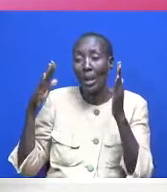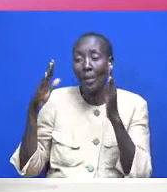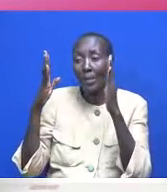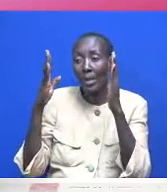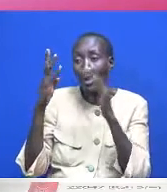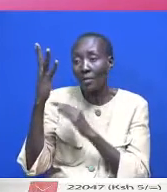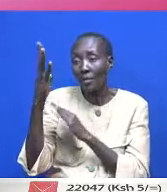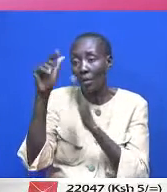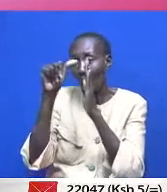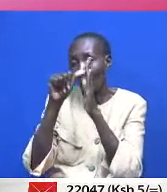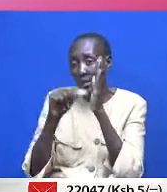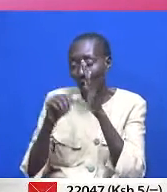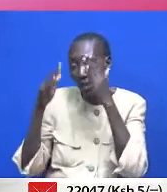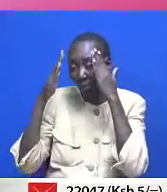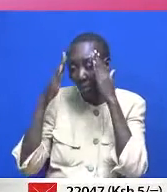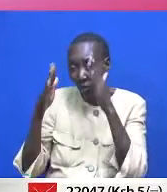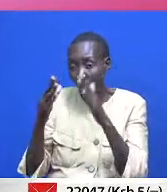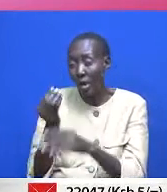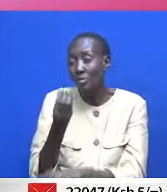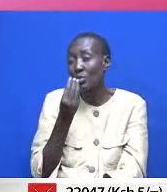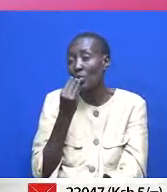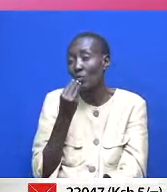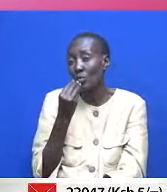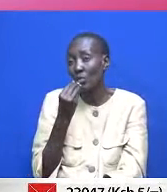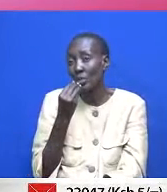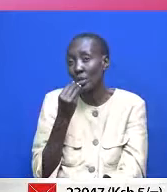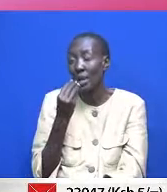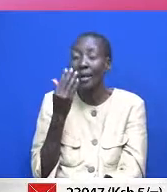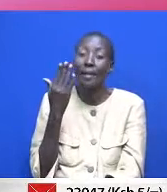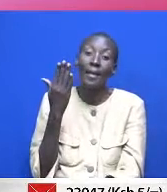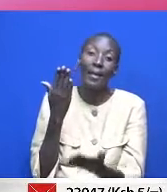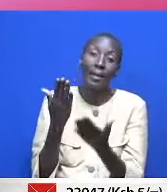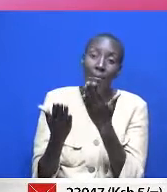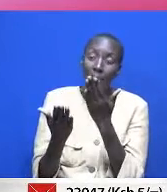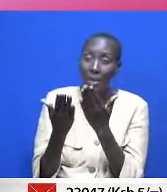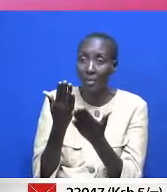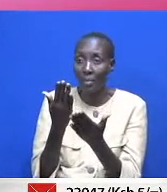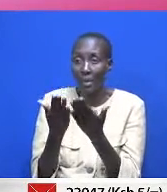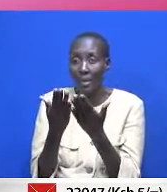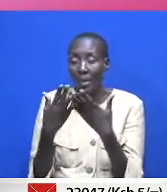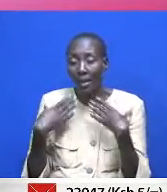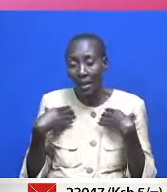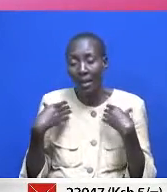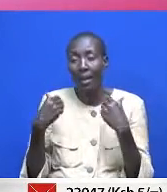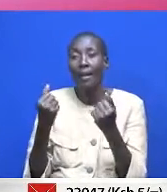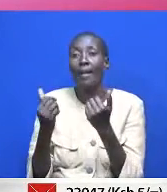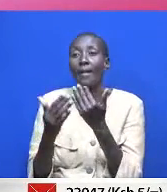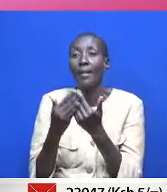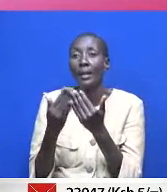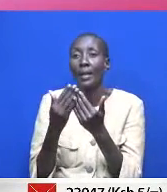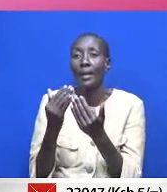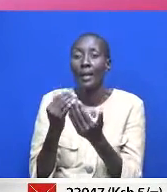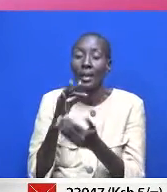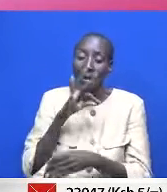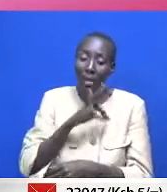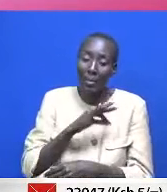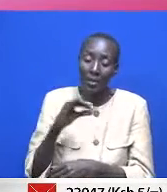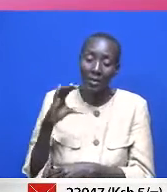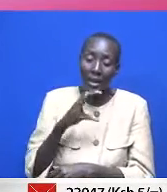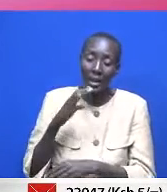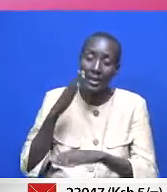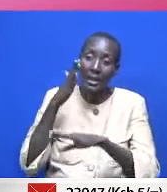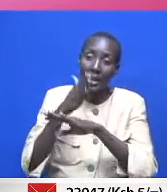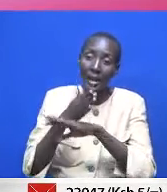mambo ya vyakula na pengine mambo ya universal healthcare, kwa sababu hiyo inasaidia wananchi direct. Lakini ukiangalia